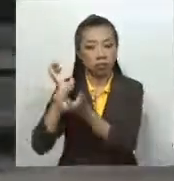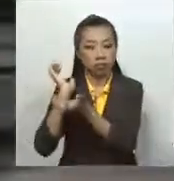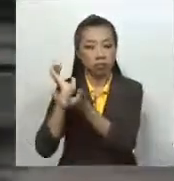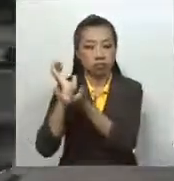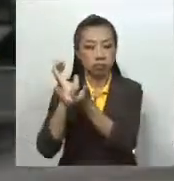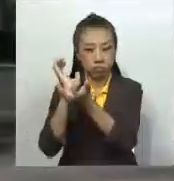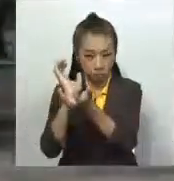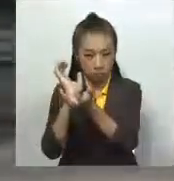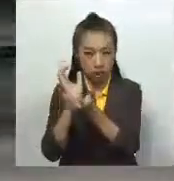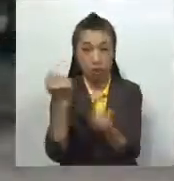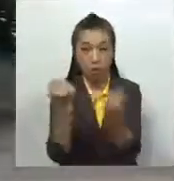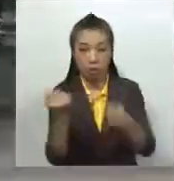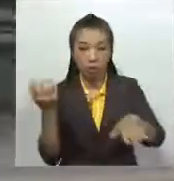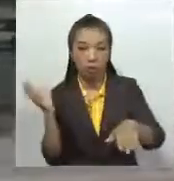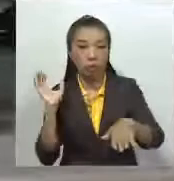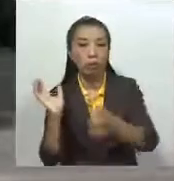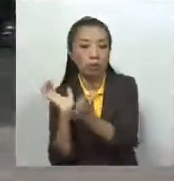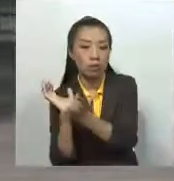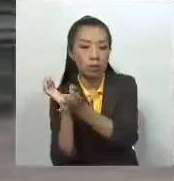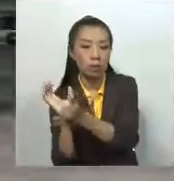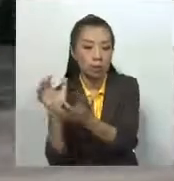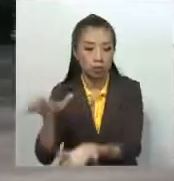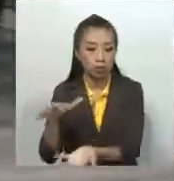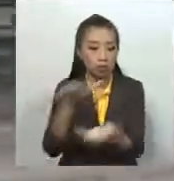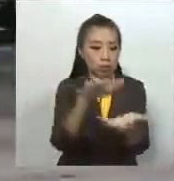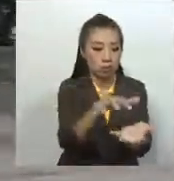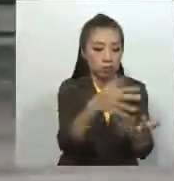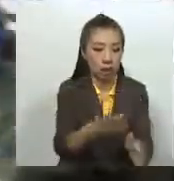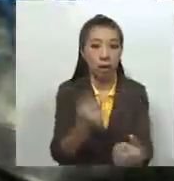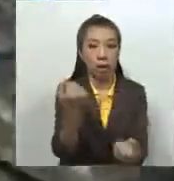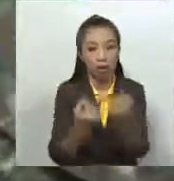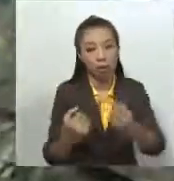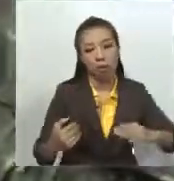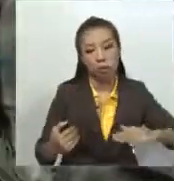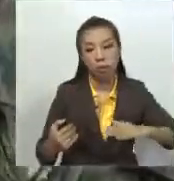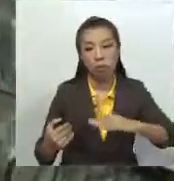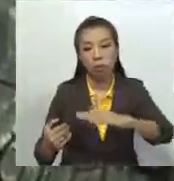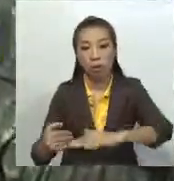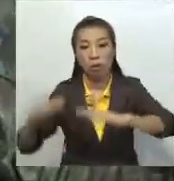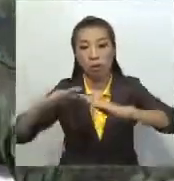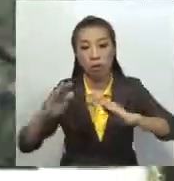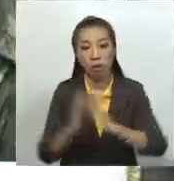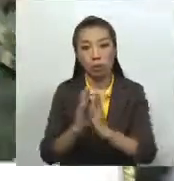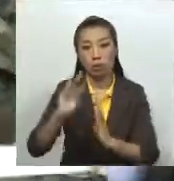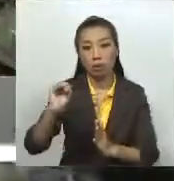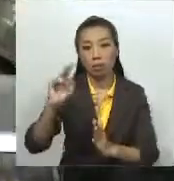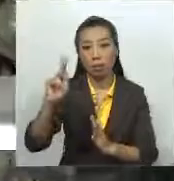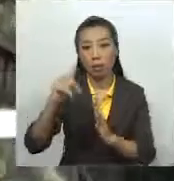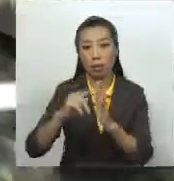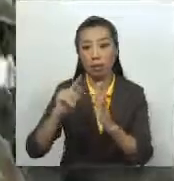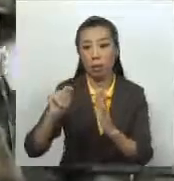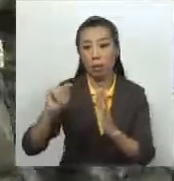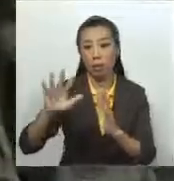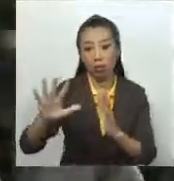พหลังเสร็จสิ้นพิธีรับศพแล้วรถบรรทุกหีบศพได้เคลื่อนขบวนเพื่อนำไปที่วัดมกุฏกษัตริยาร